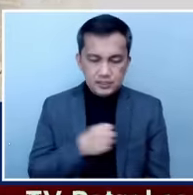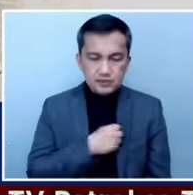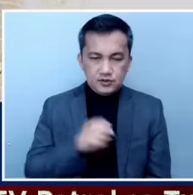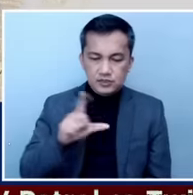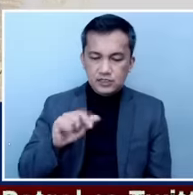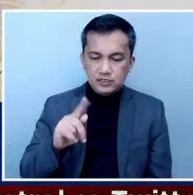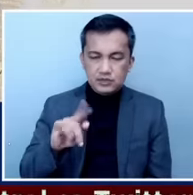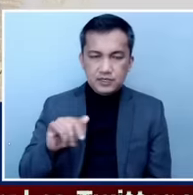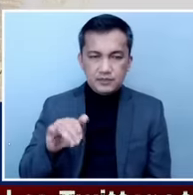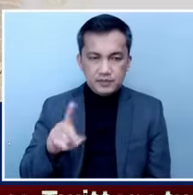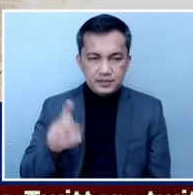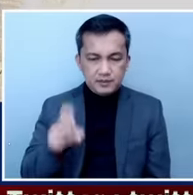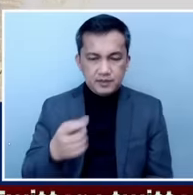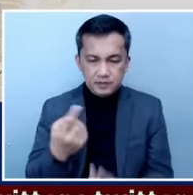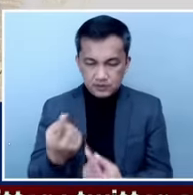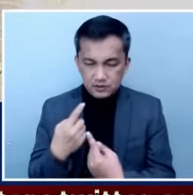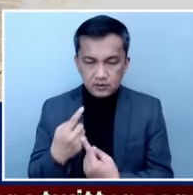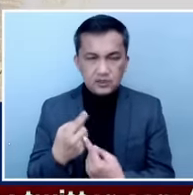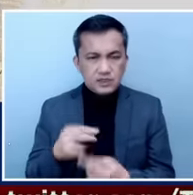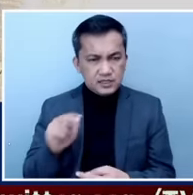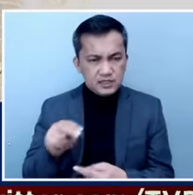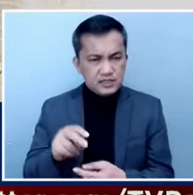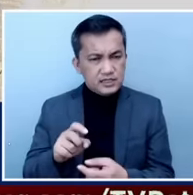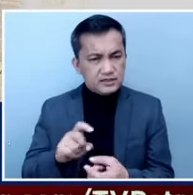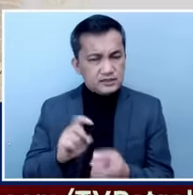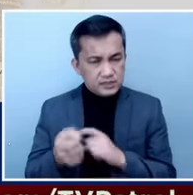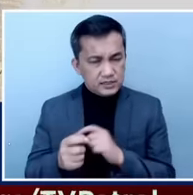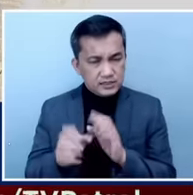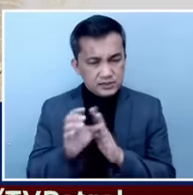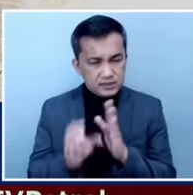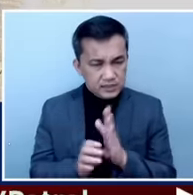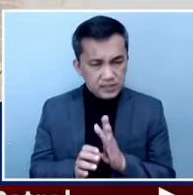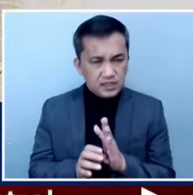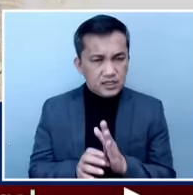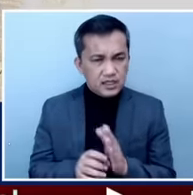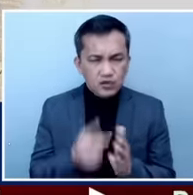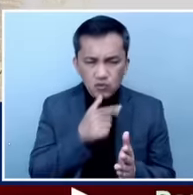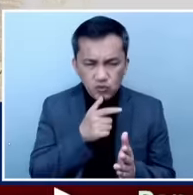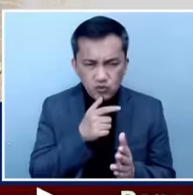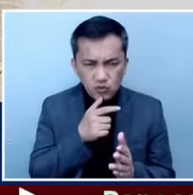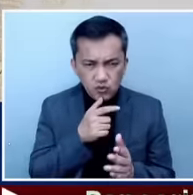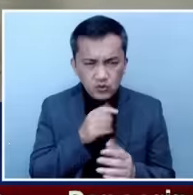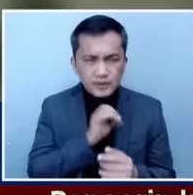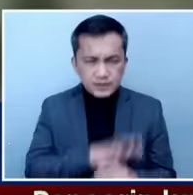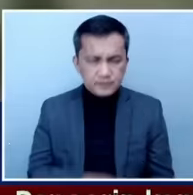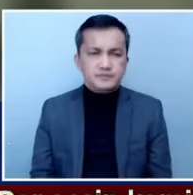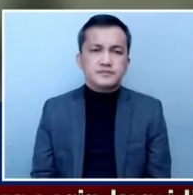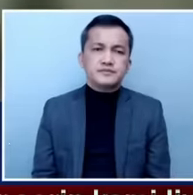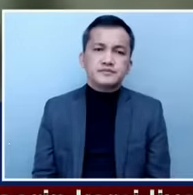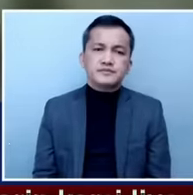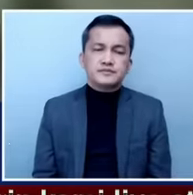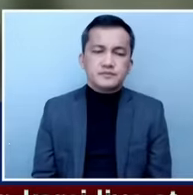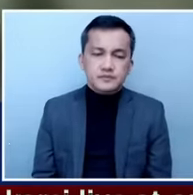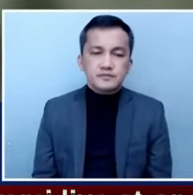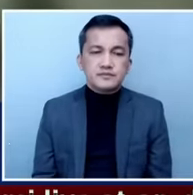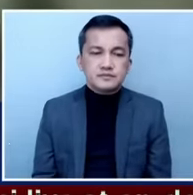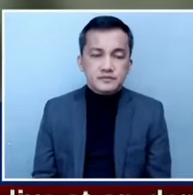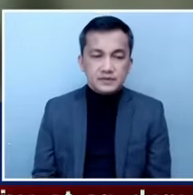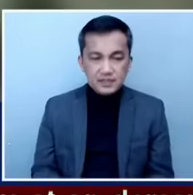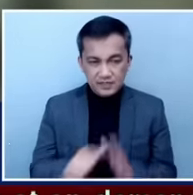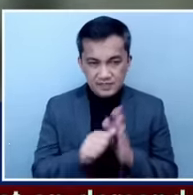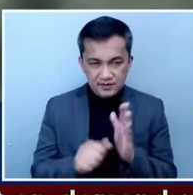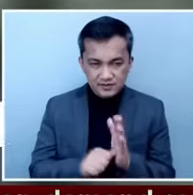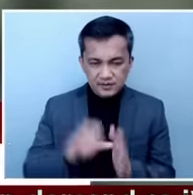munang masagot kung kailangan ba talaga ang charter change at kung sino ba talaga ang makikinabang dito. Sabi naman ni Attorney